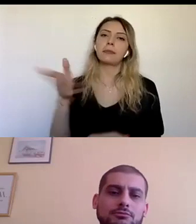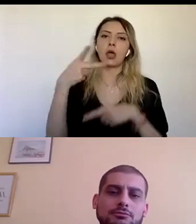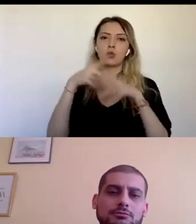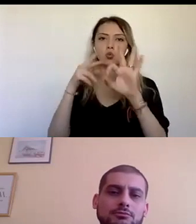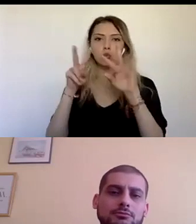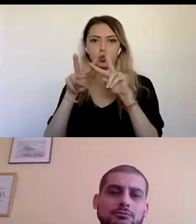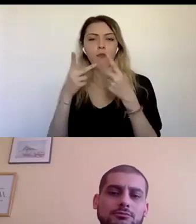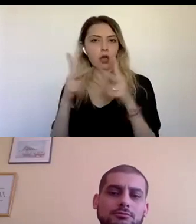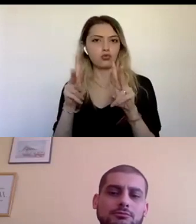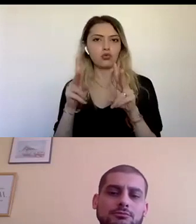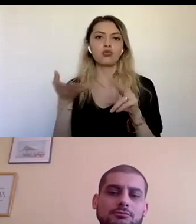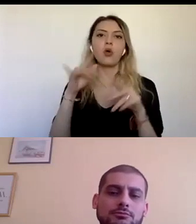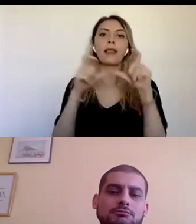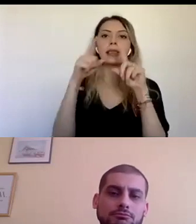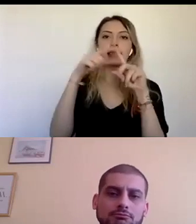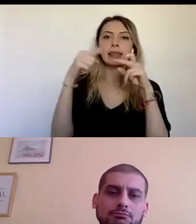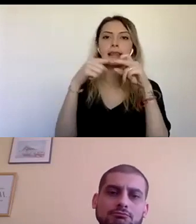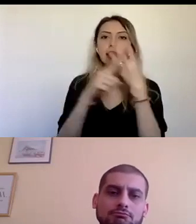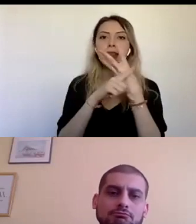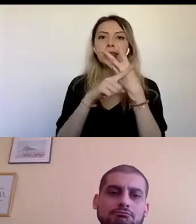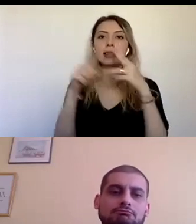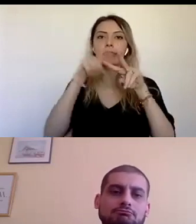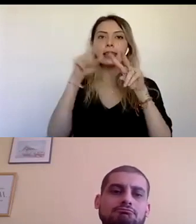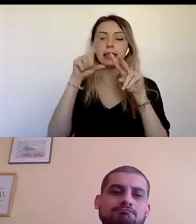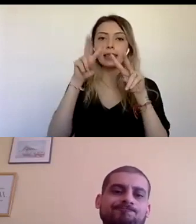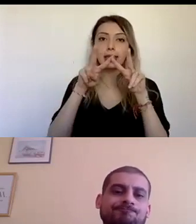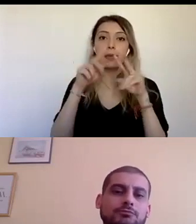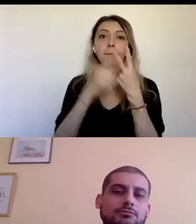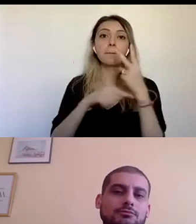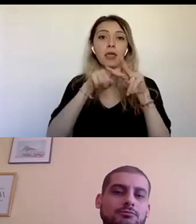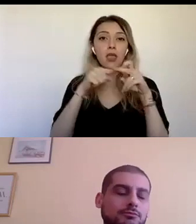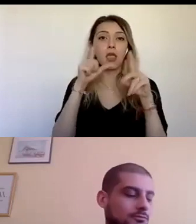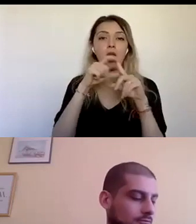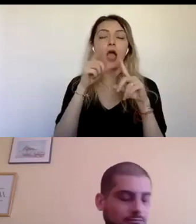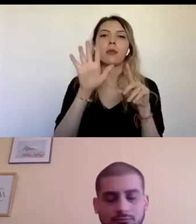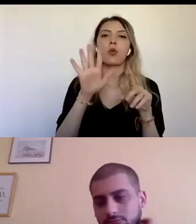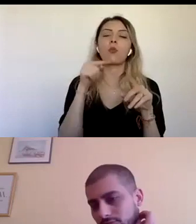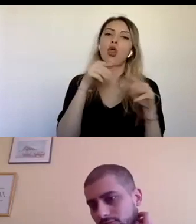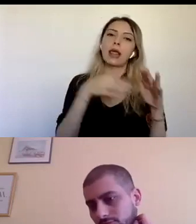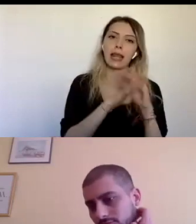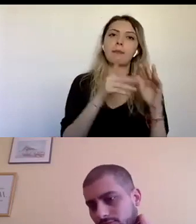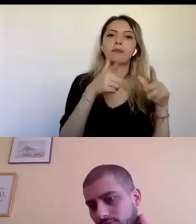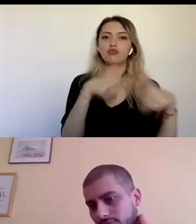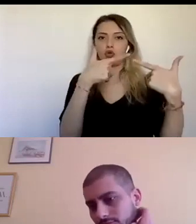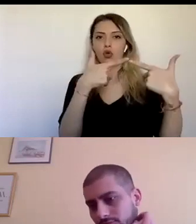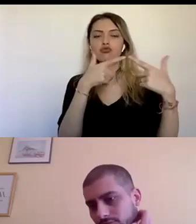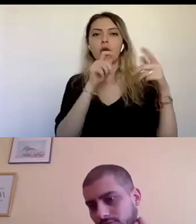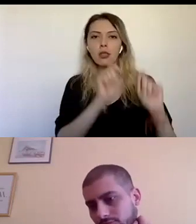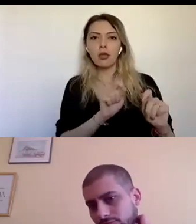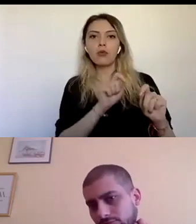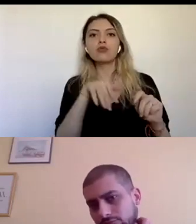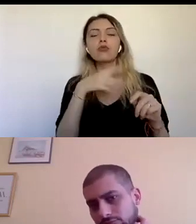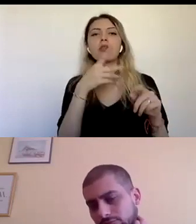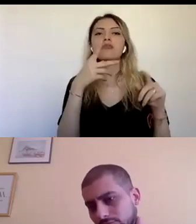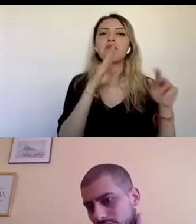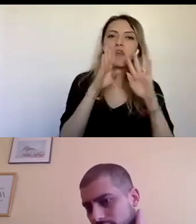Türkiye'de de belli başlı kişiler şu an LinkedIn canlı yayını açık. Dolayısıyla StreamYard üzerinden aynı anda iki mecraya, hatta